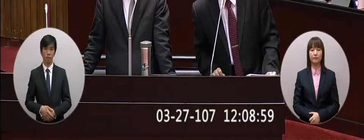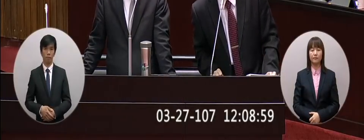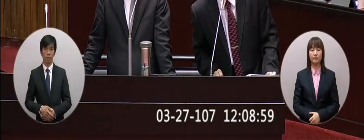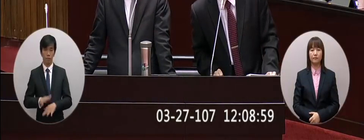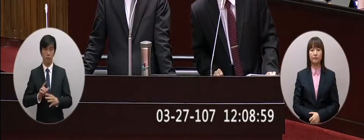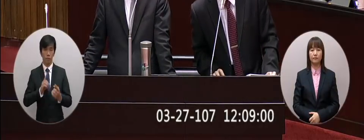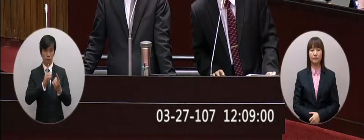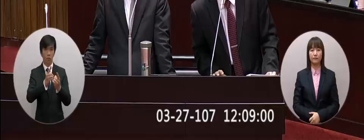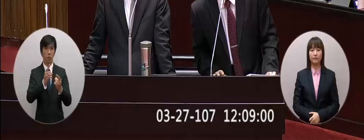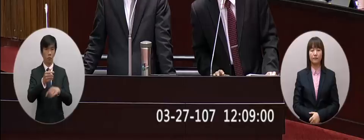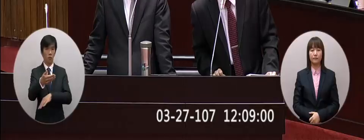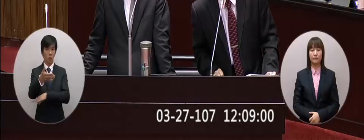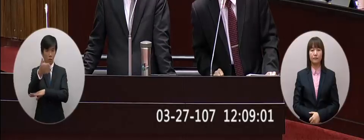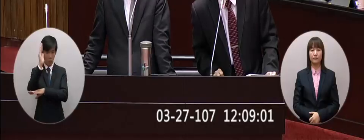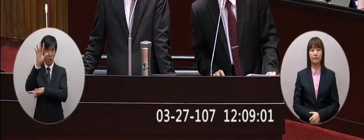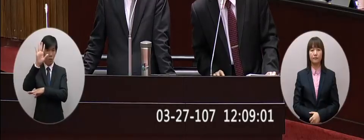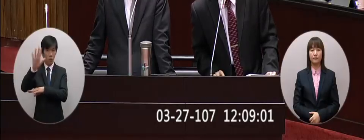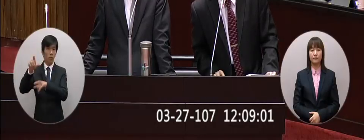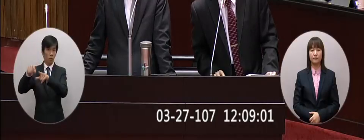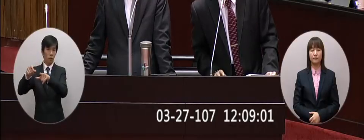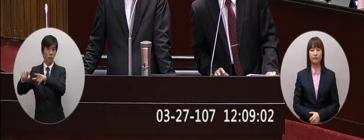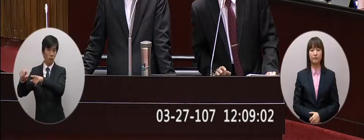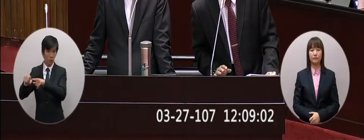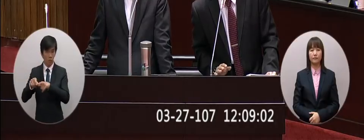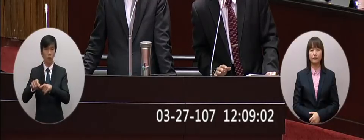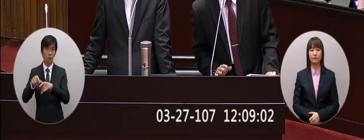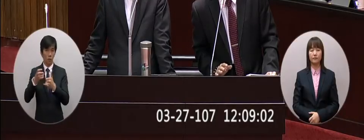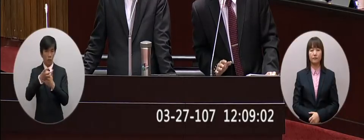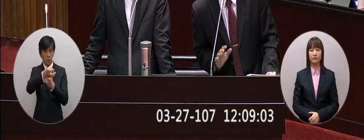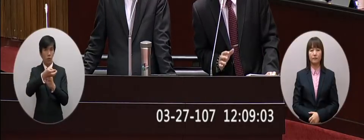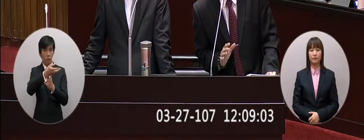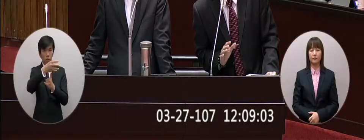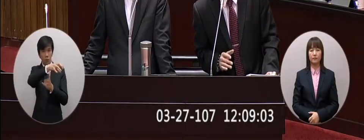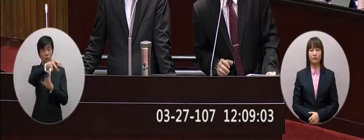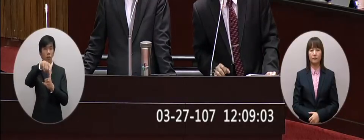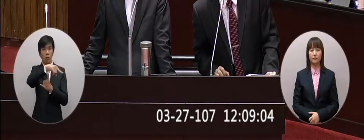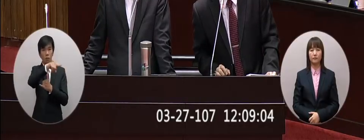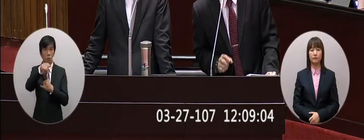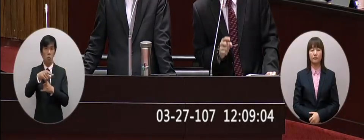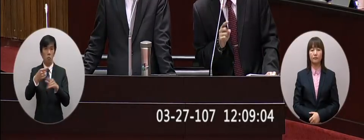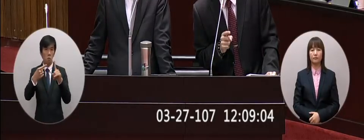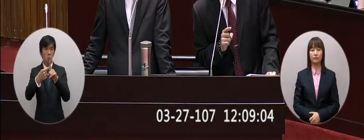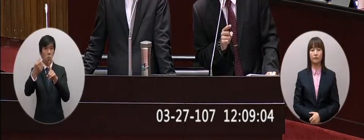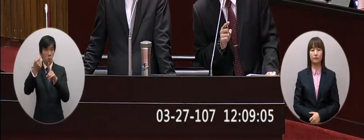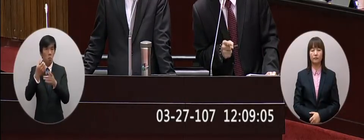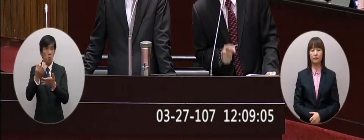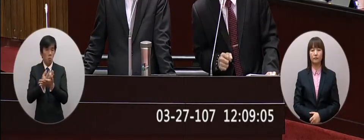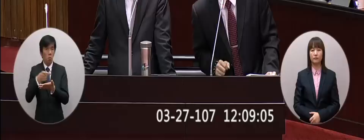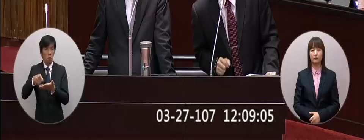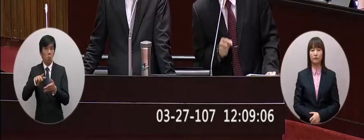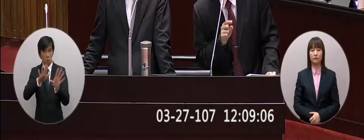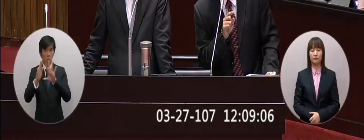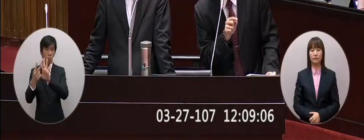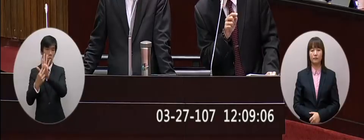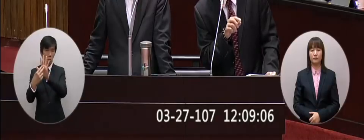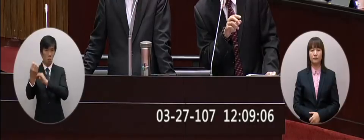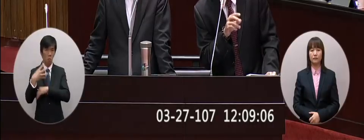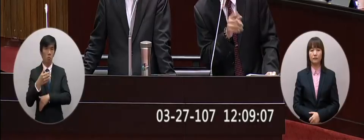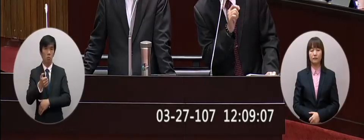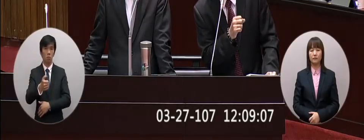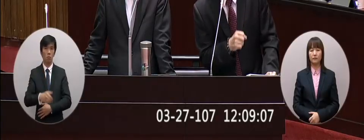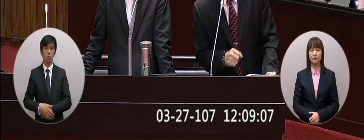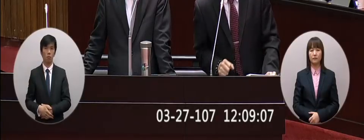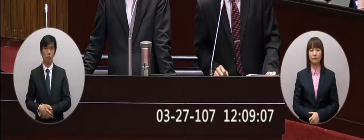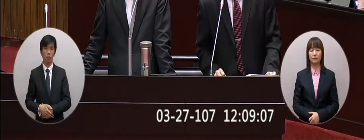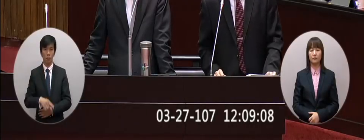几个国营事业在三个离岛的这个人力，国营事业在三个离岛的人力的现代化，在